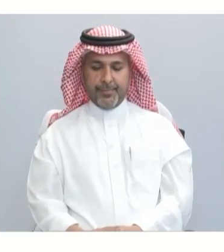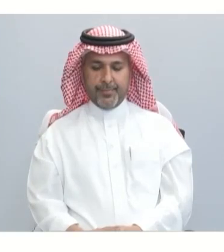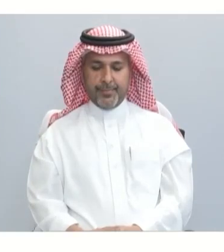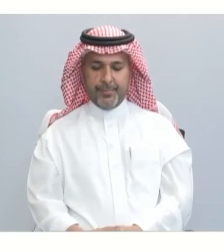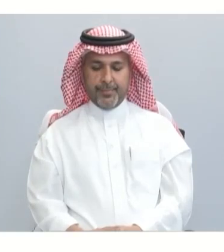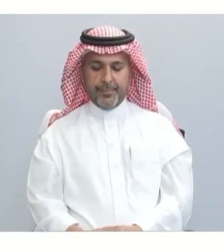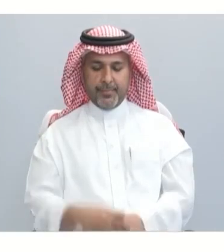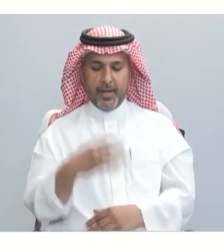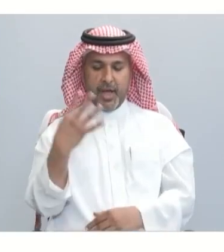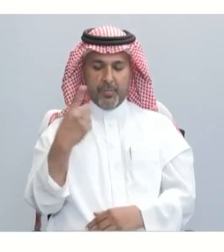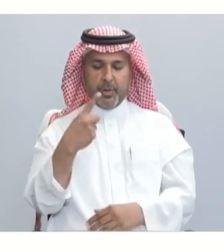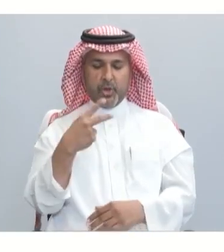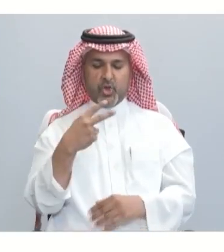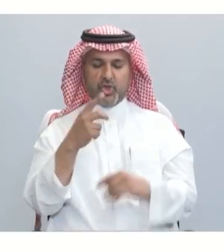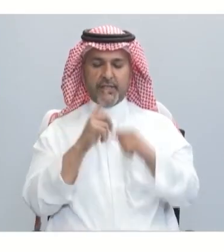24